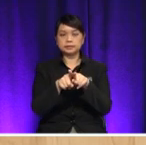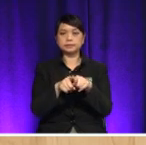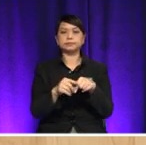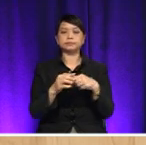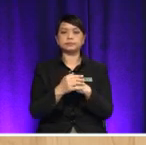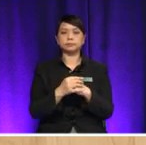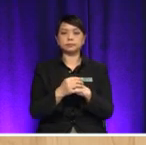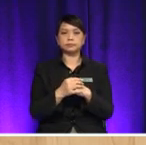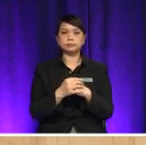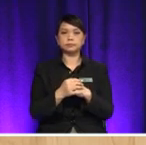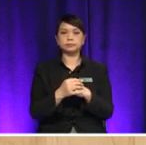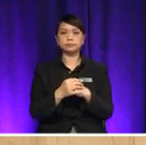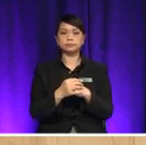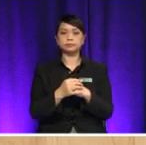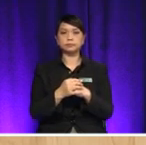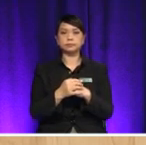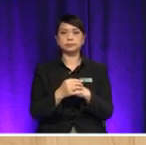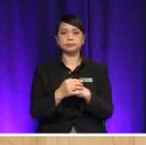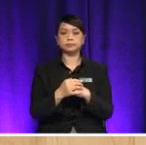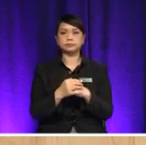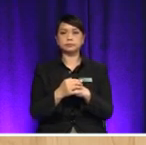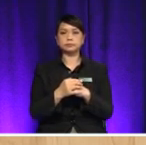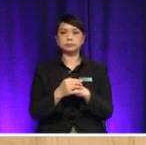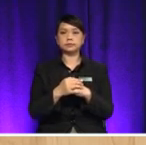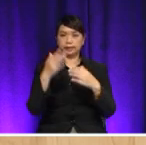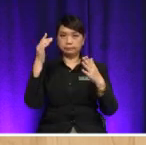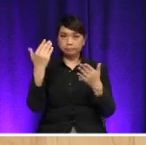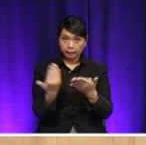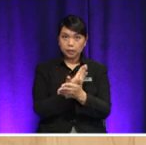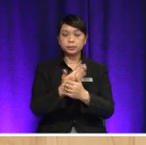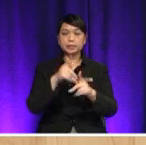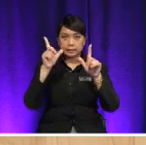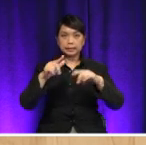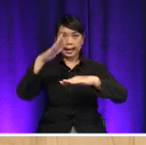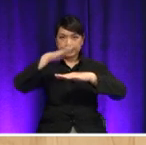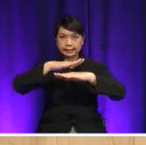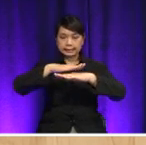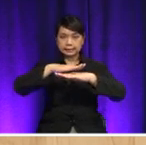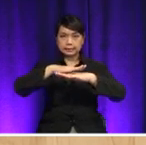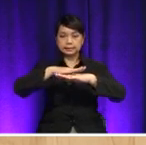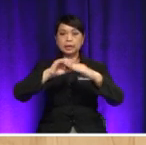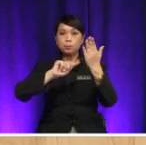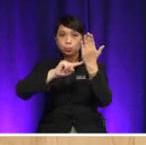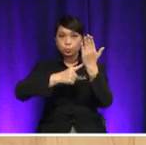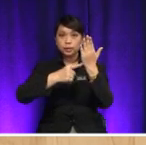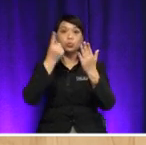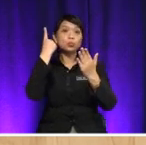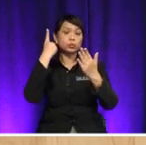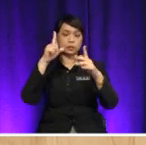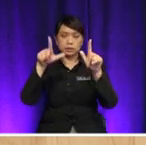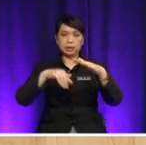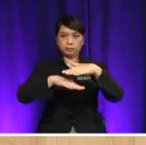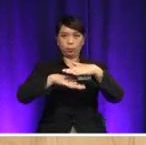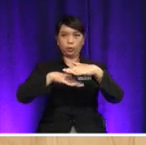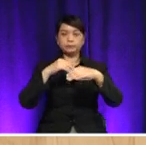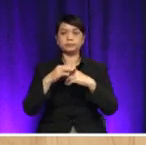sebagai data yang terkini pada tahun 2020 diatas kemudian kita bagikan dia dengan data yang asal yang